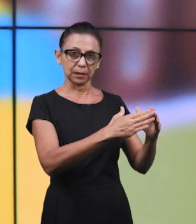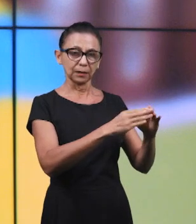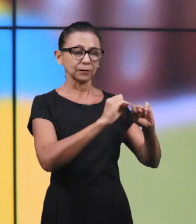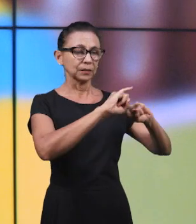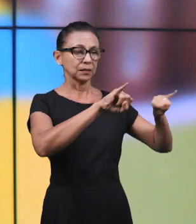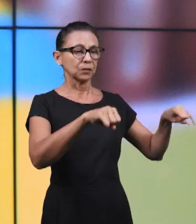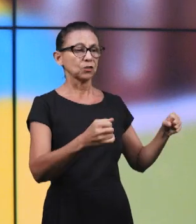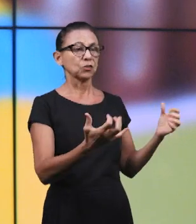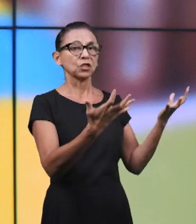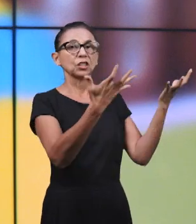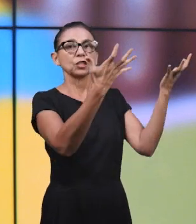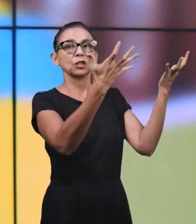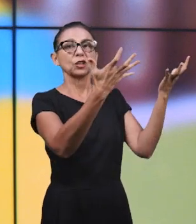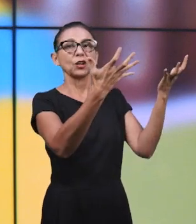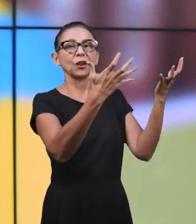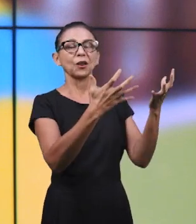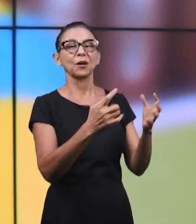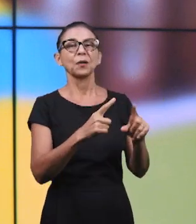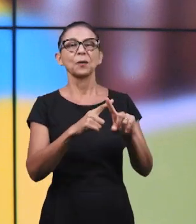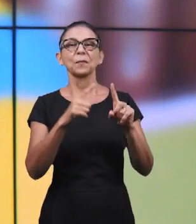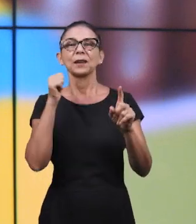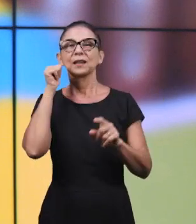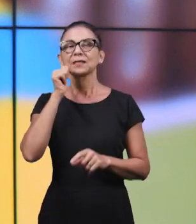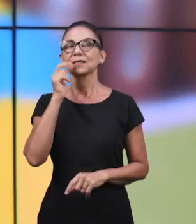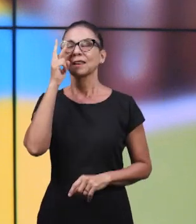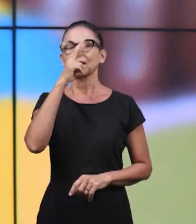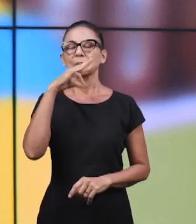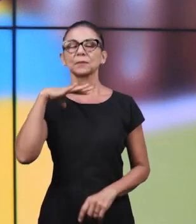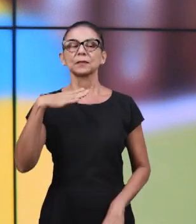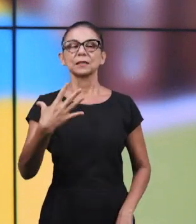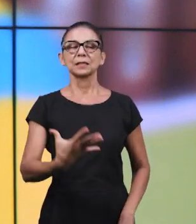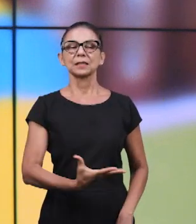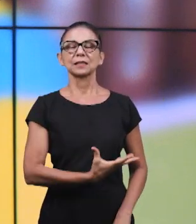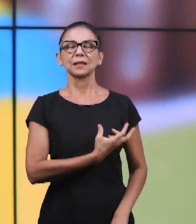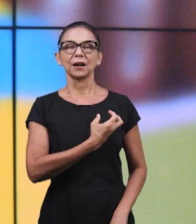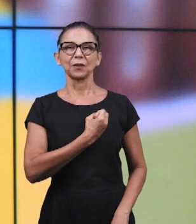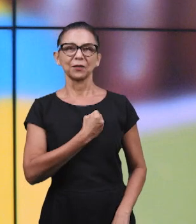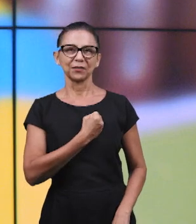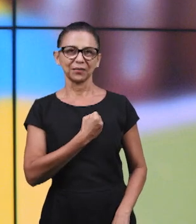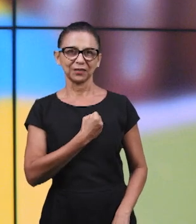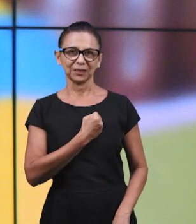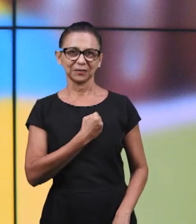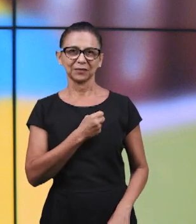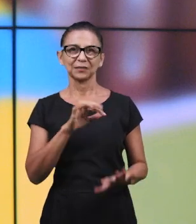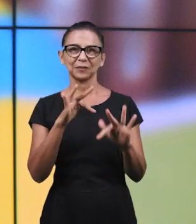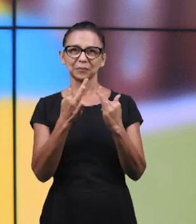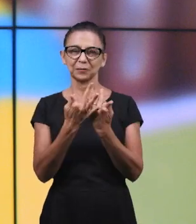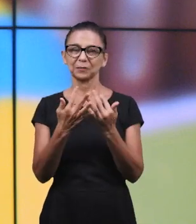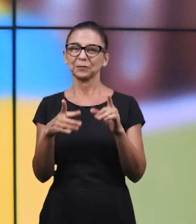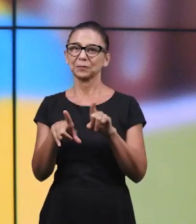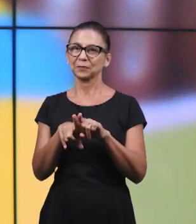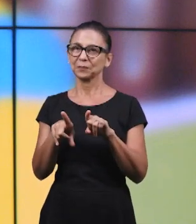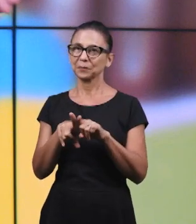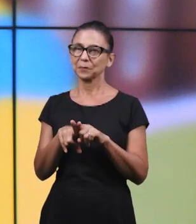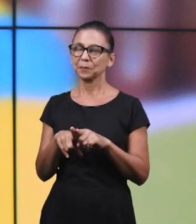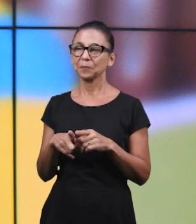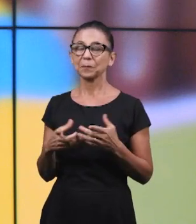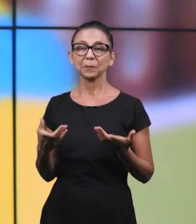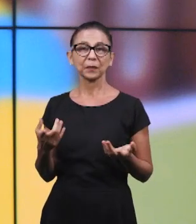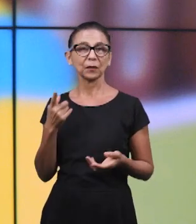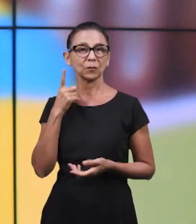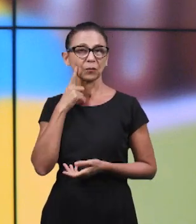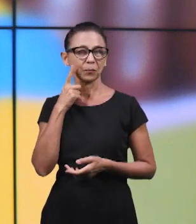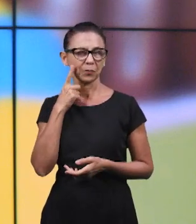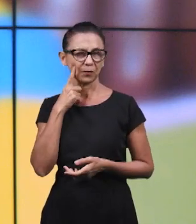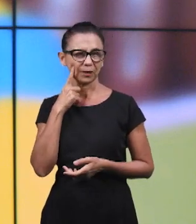ville détruite par un jugement, mais qui a eu le salut et délivrance par la foi et, et